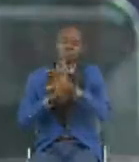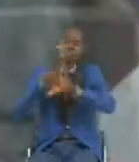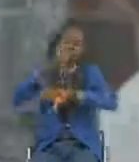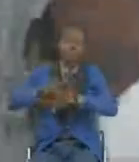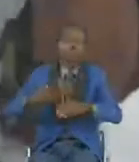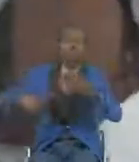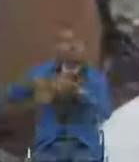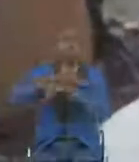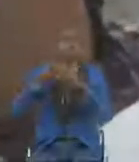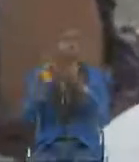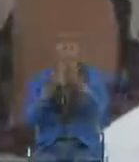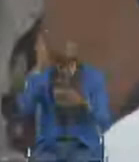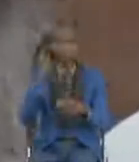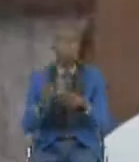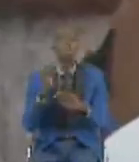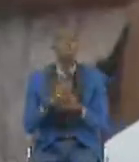traversez